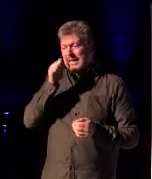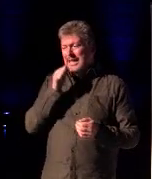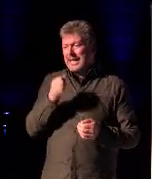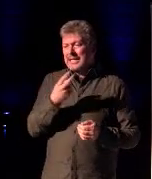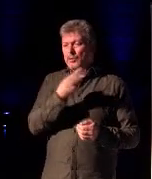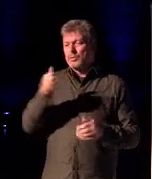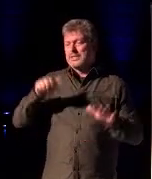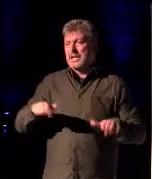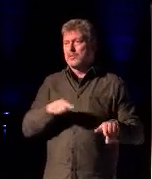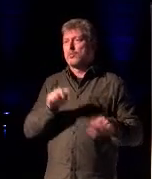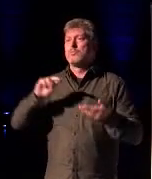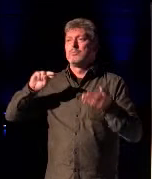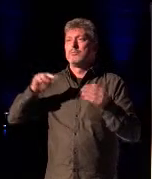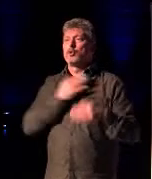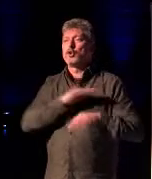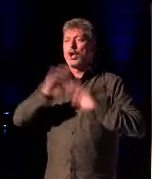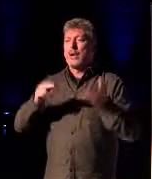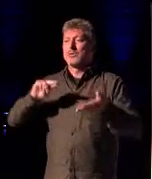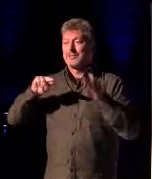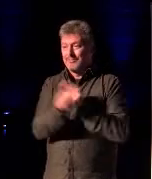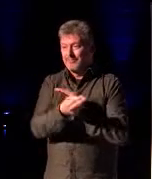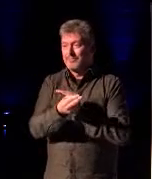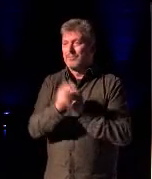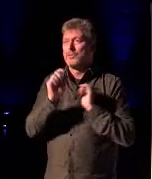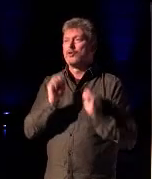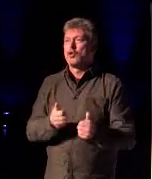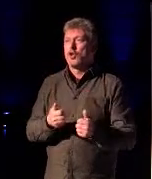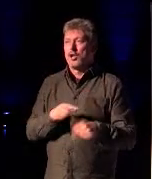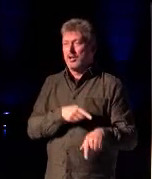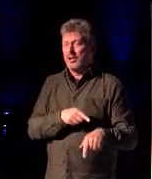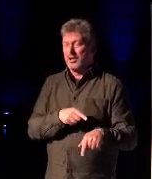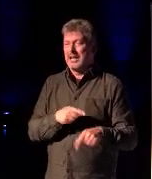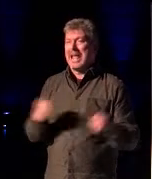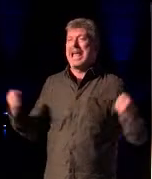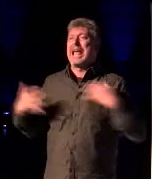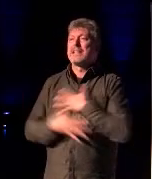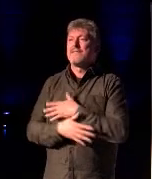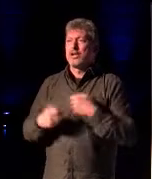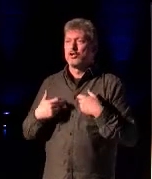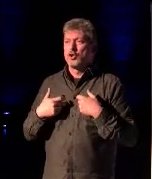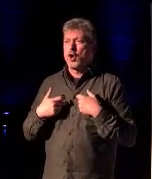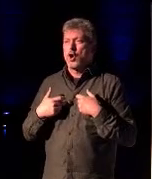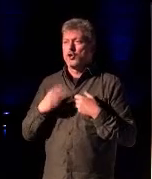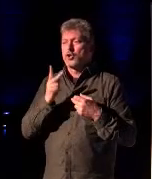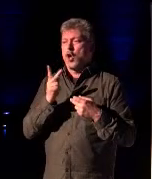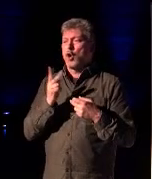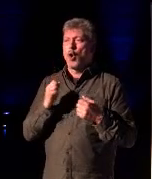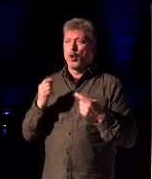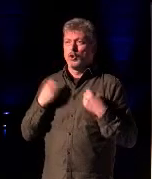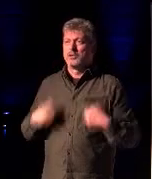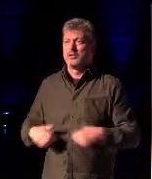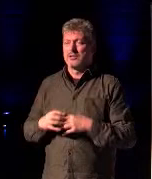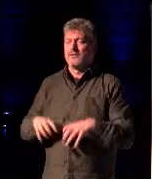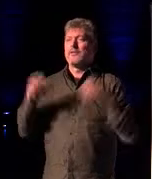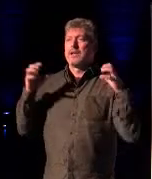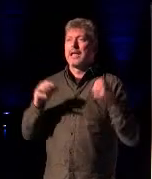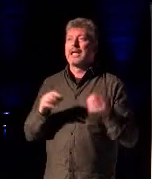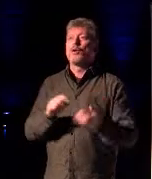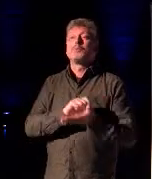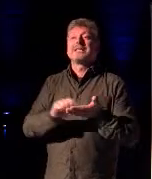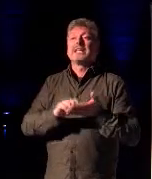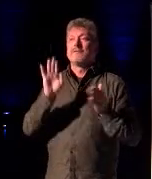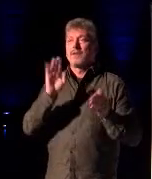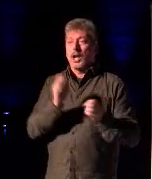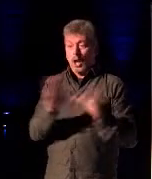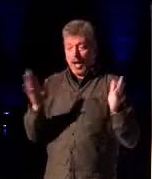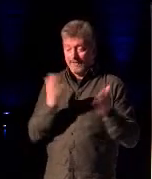så ble Berit innlagt på sykehuset på grunn av en infeksiøs KOLS-forverring. Og når hun var utskrivningsklar så trengte hun et